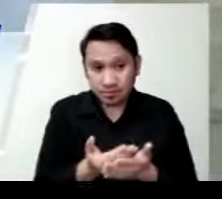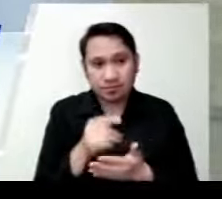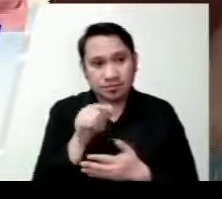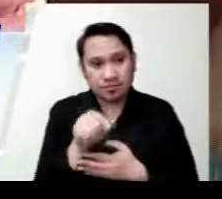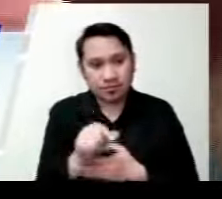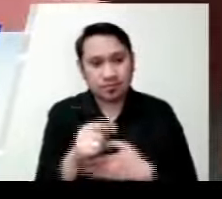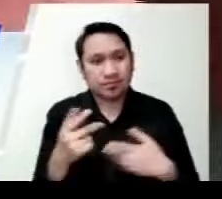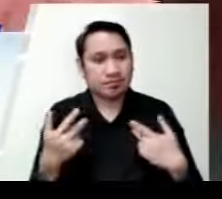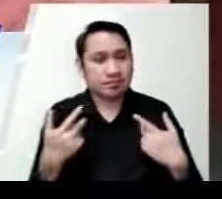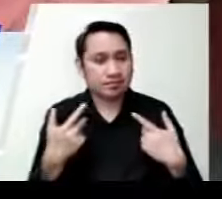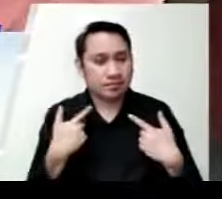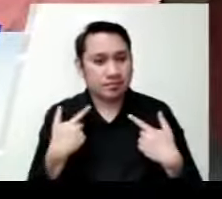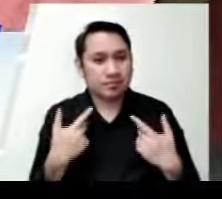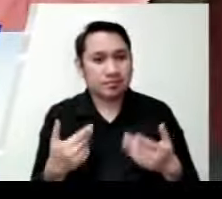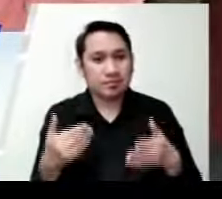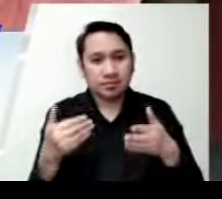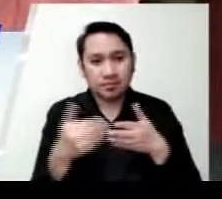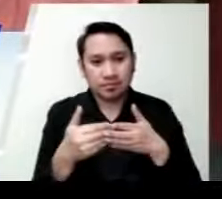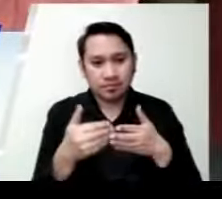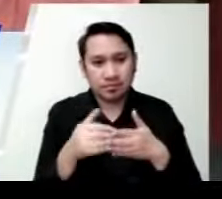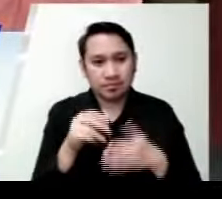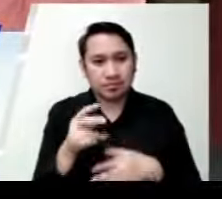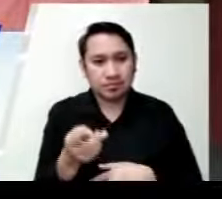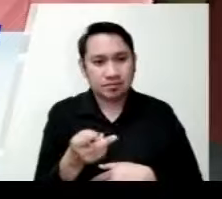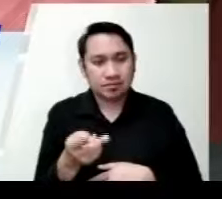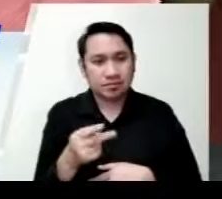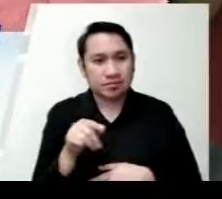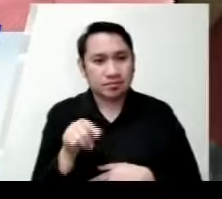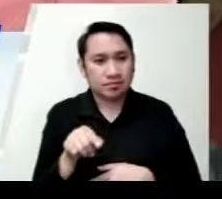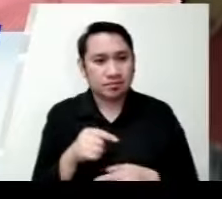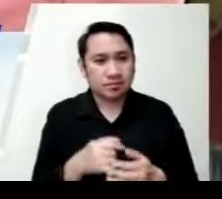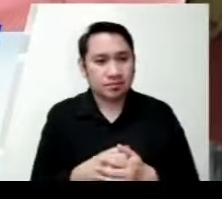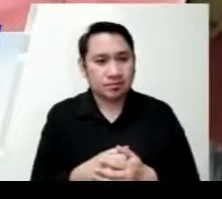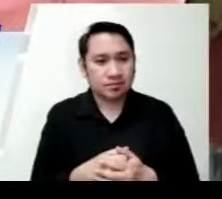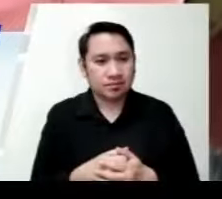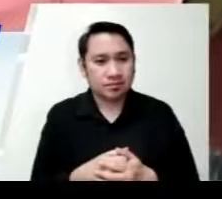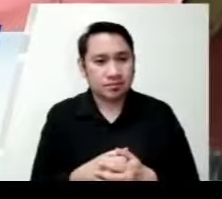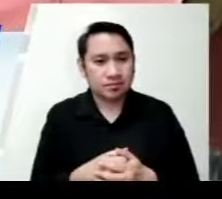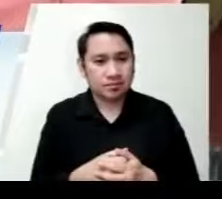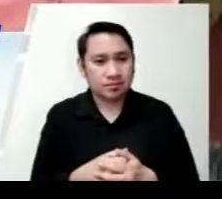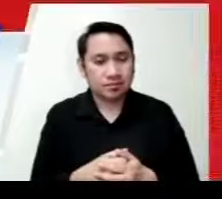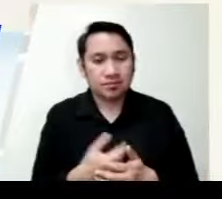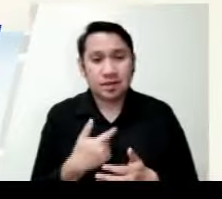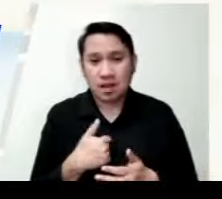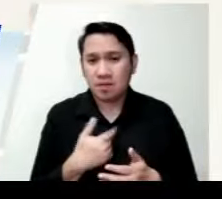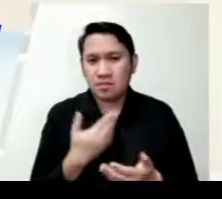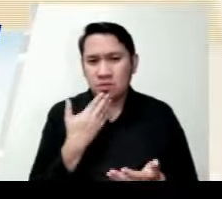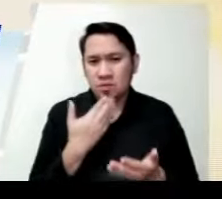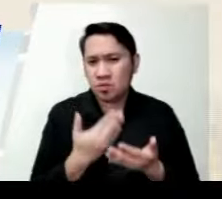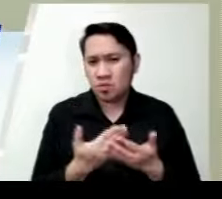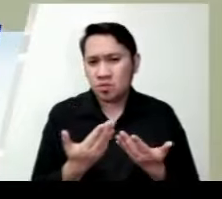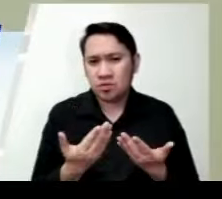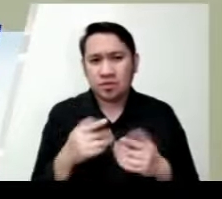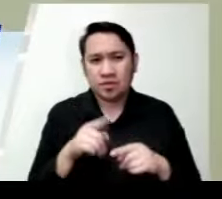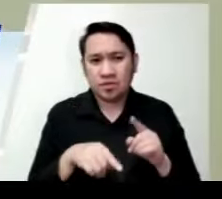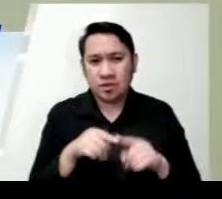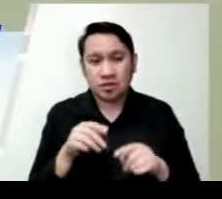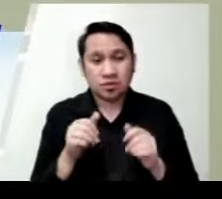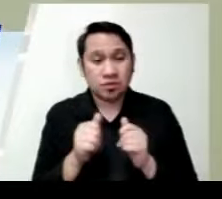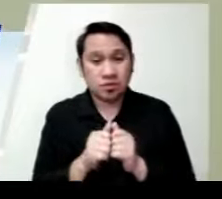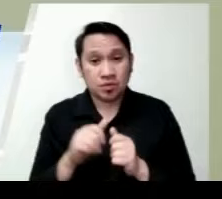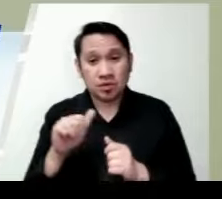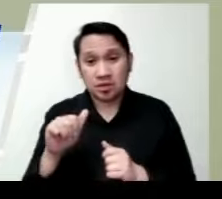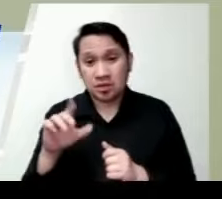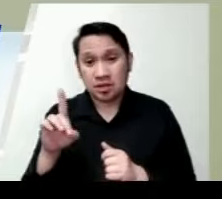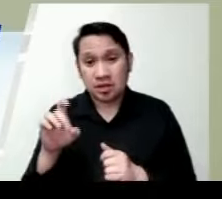ng close friendship sa opposite sex. I'm really good friends with Alden. So ako naman sa industriya,